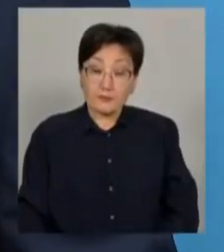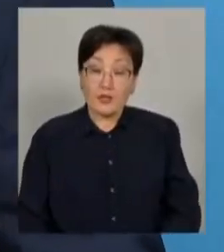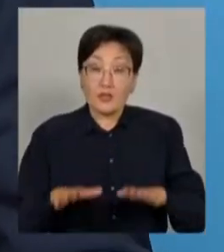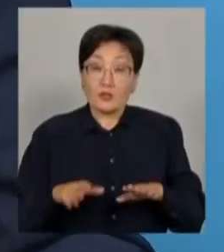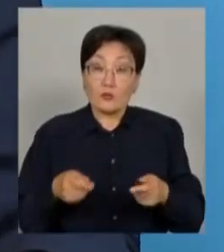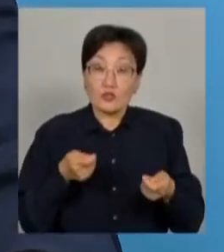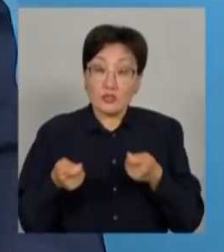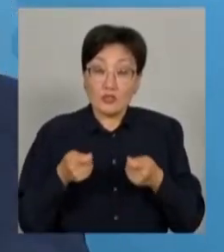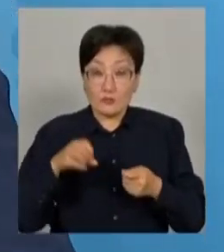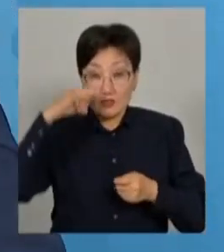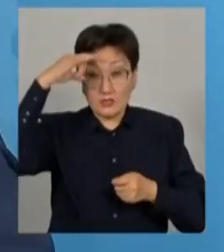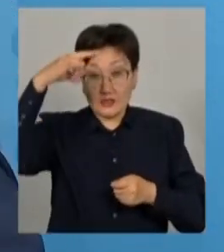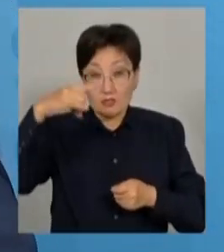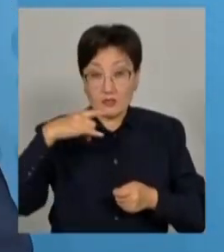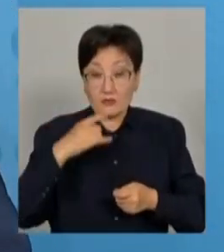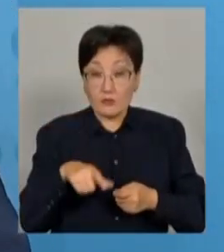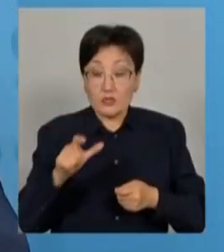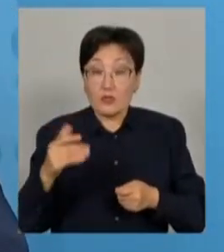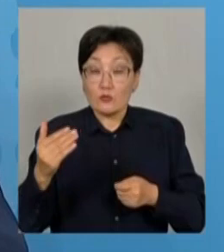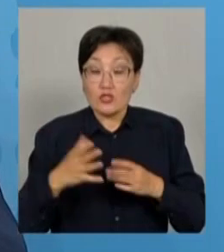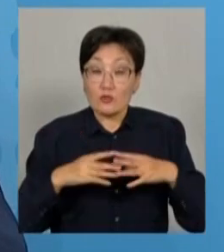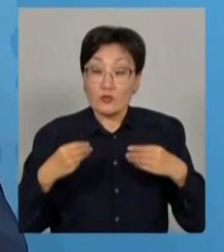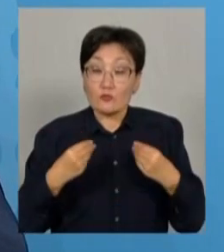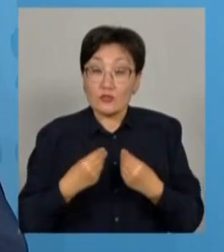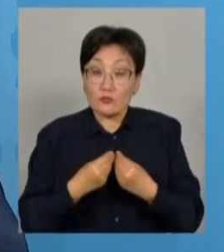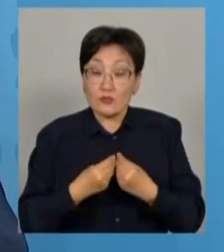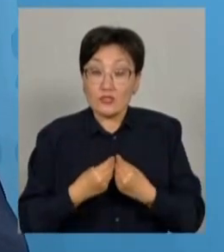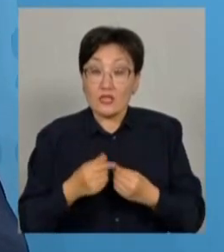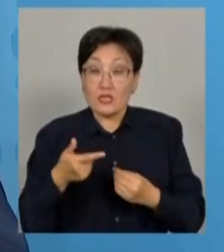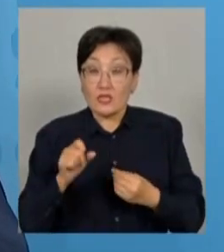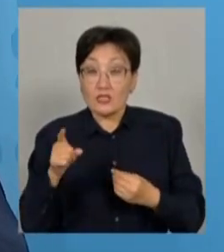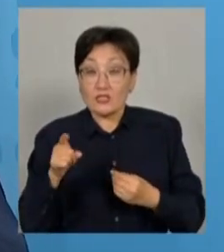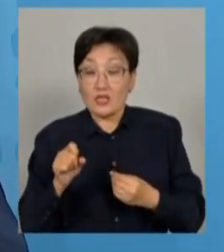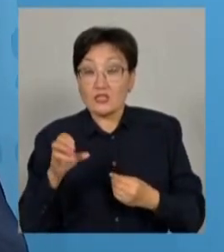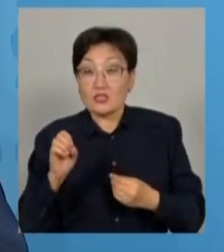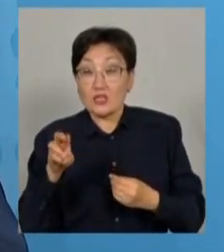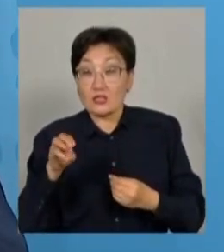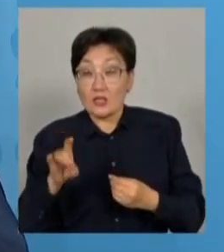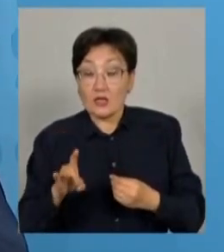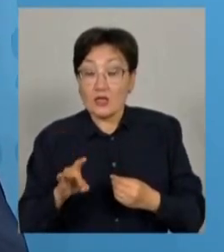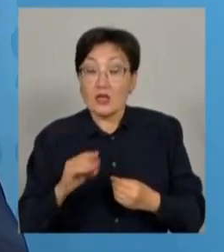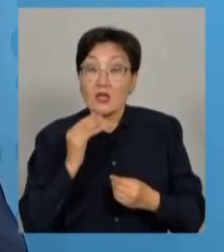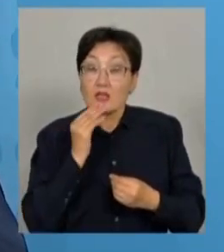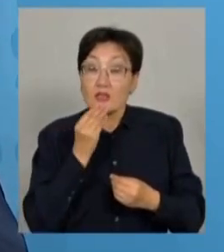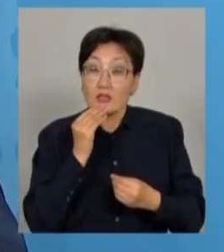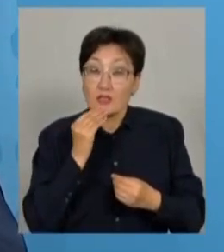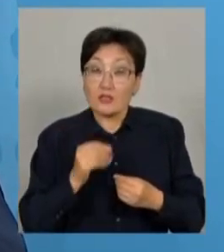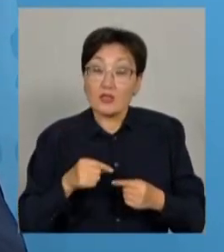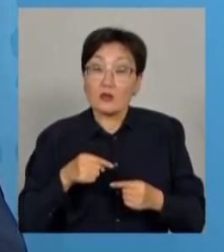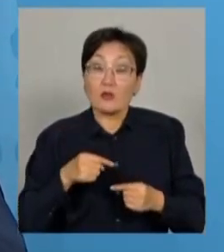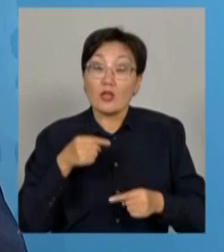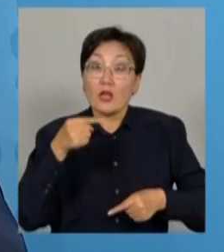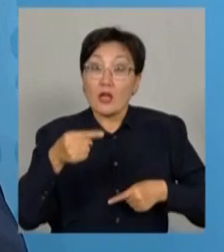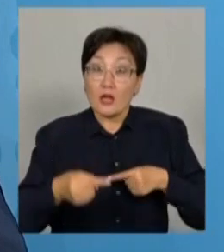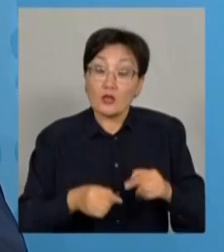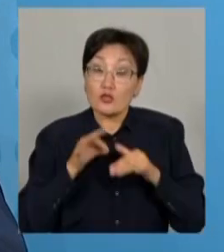Жергілікті билікпен отандастарымызбен олардың отбасы мүшелерінің Газа секторынан Египетке Рафах өткізу пункті арқылы шығу бойынша